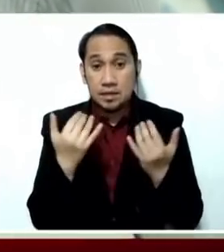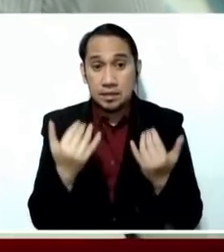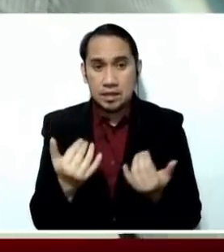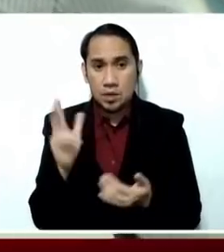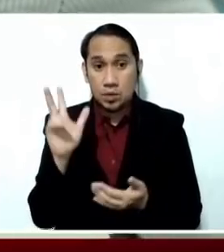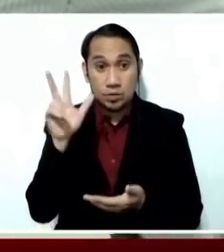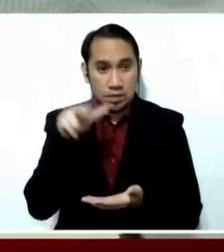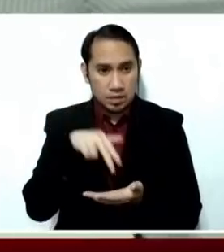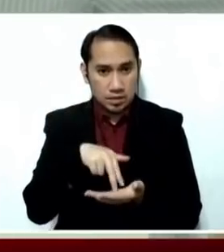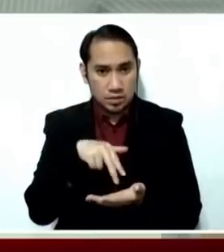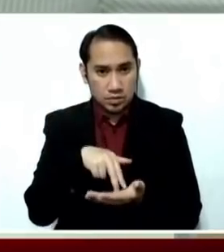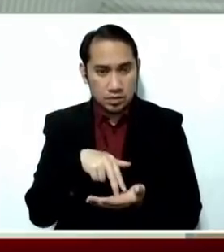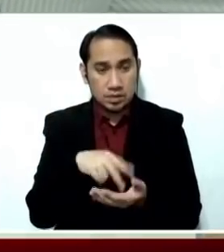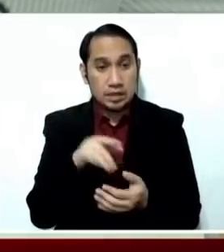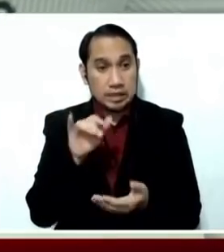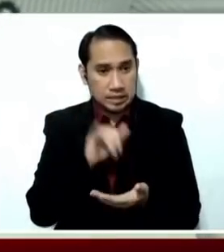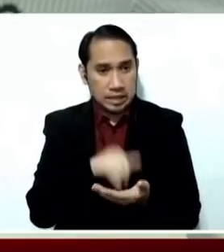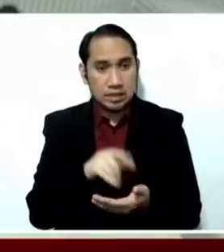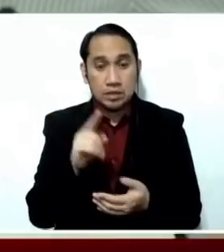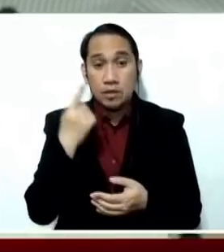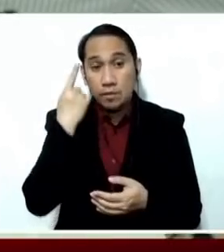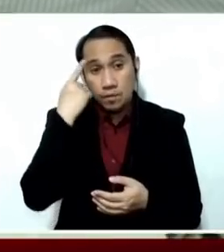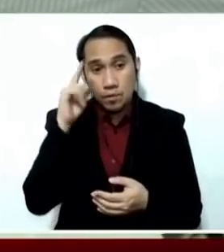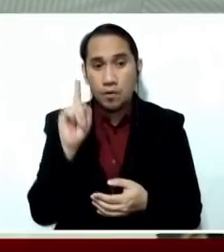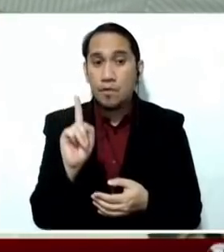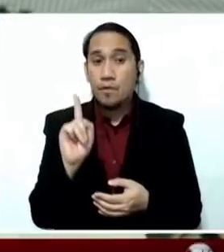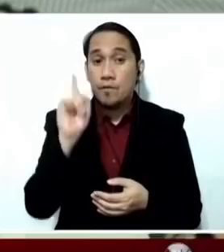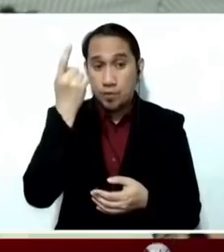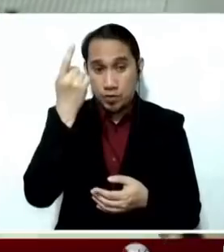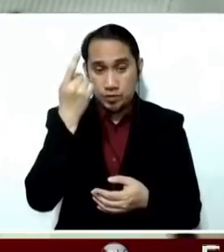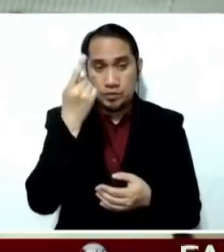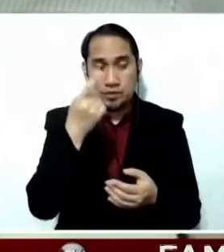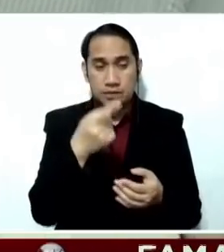is for first dose. And there will be another batch